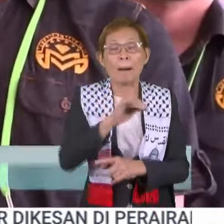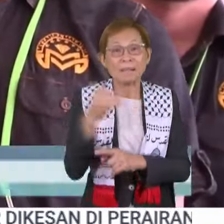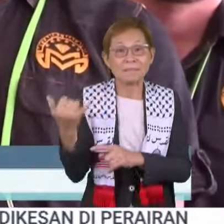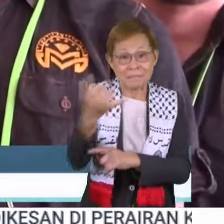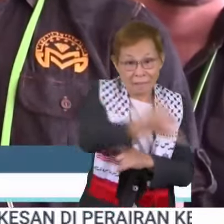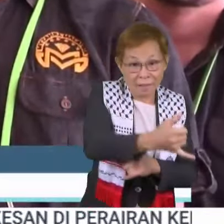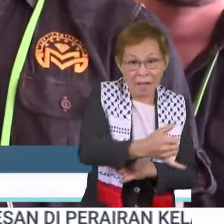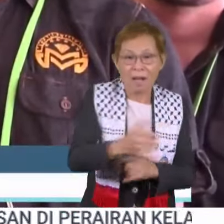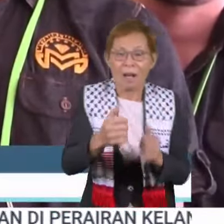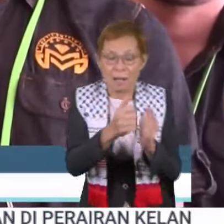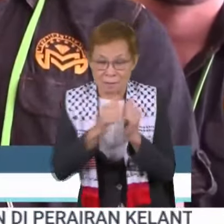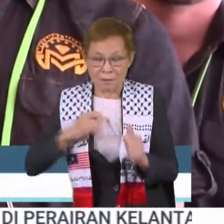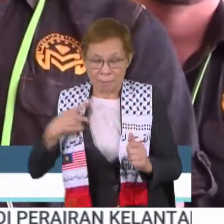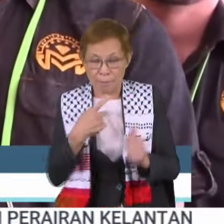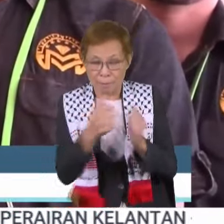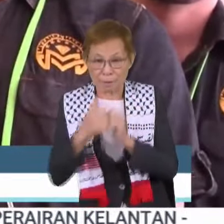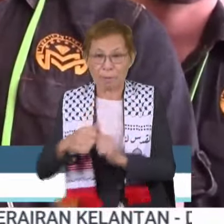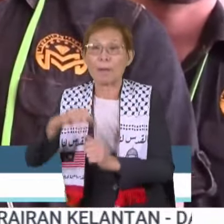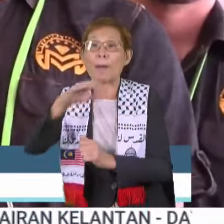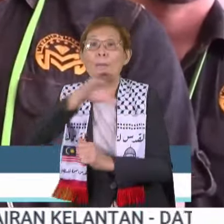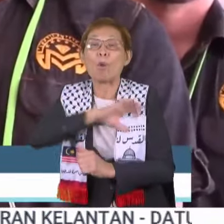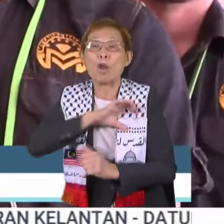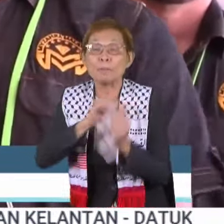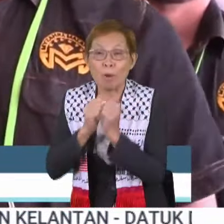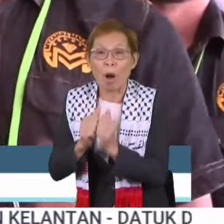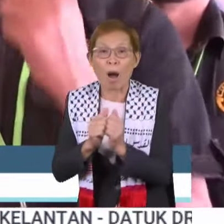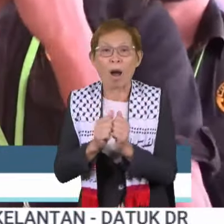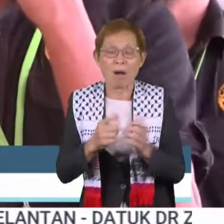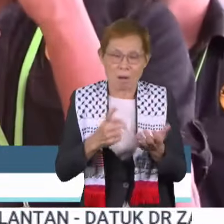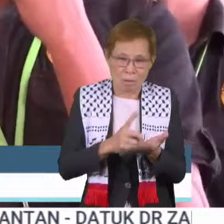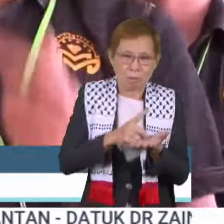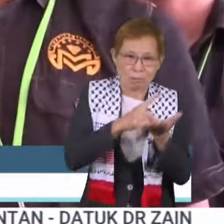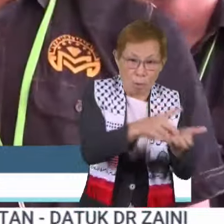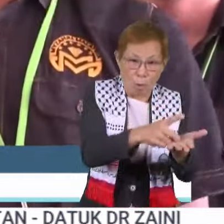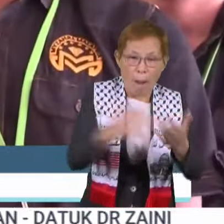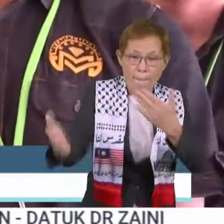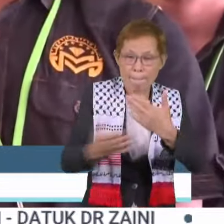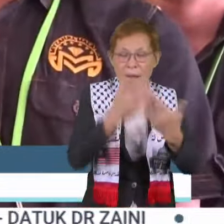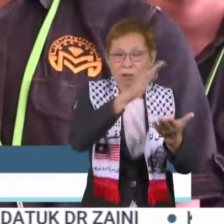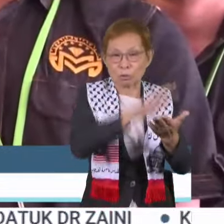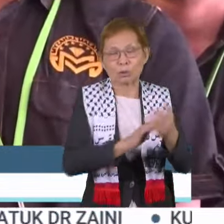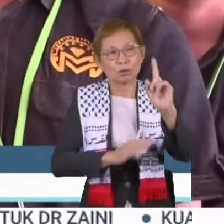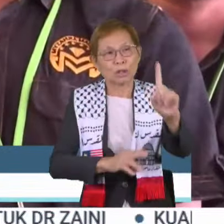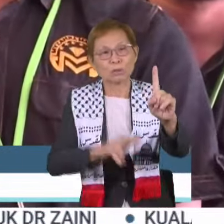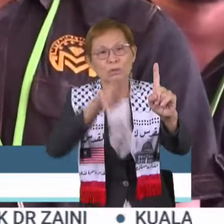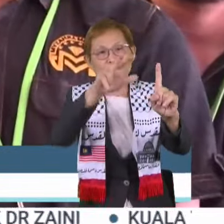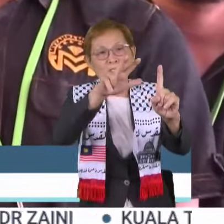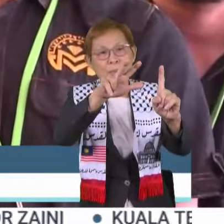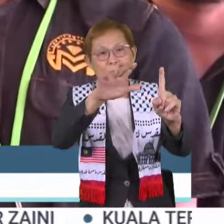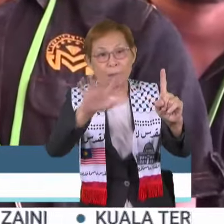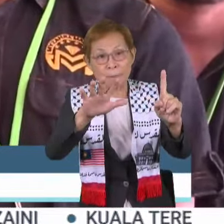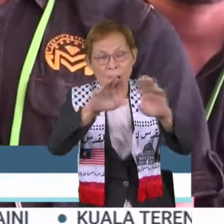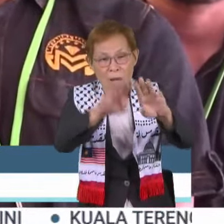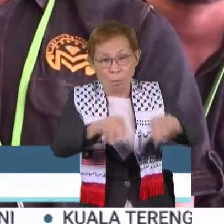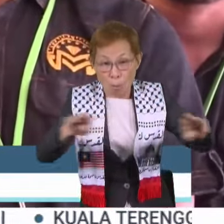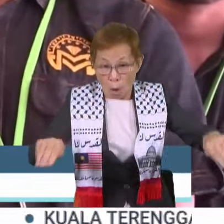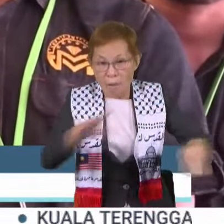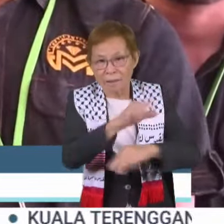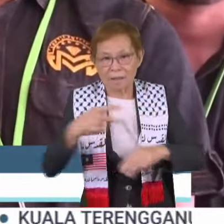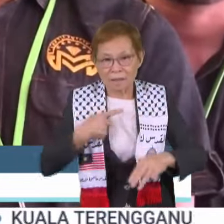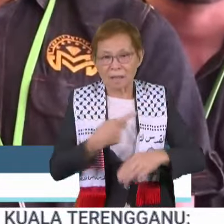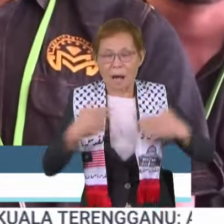Malaysia untuk menyampaikan sumbangan back to school sebanyak 135 murid dan juga